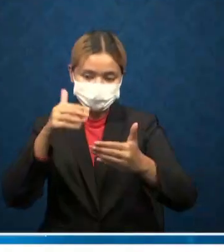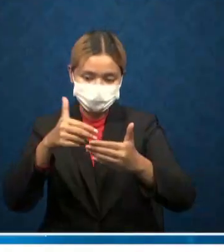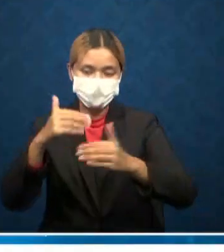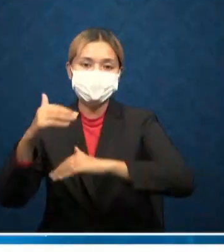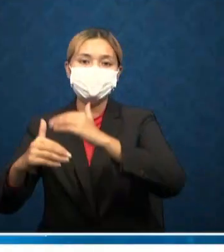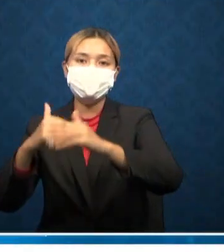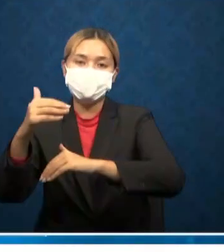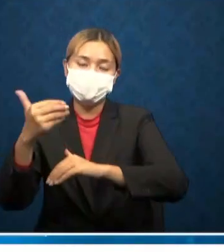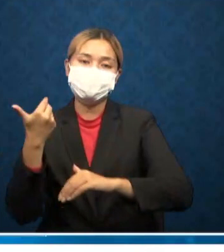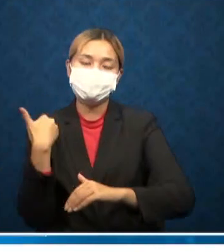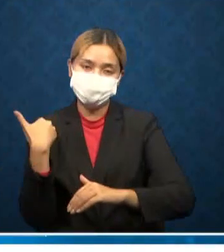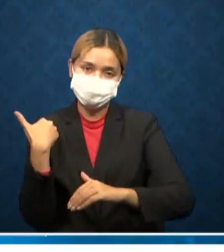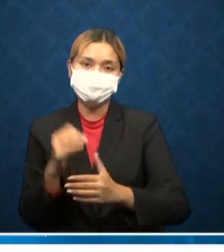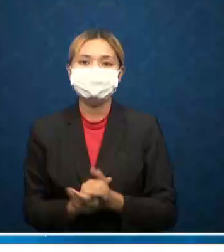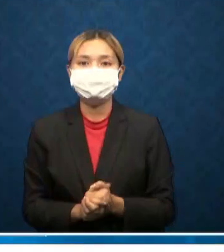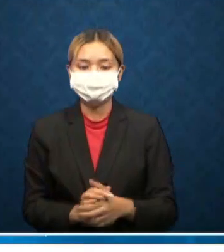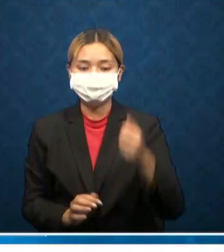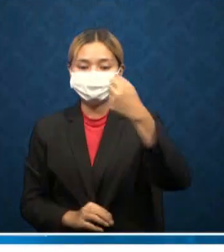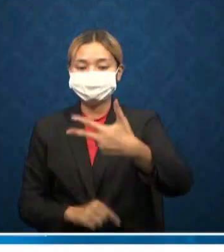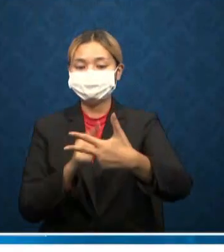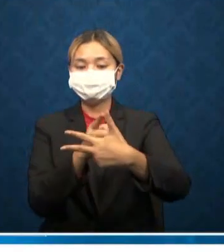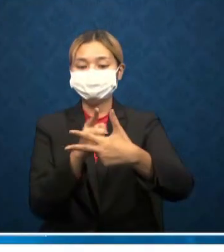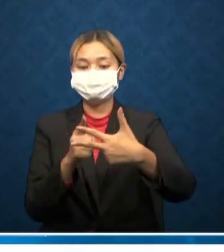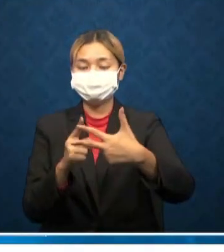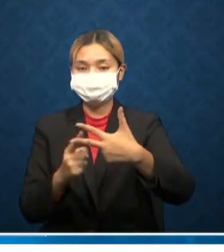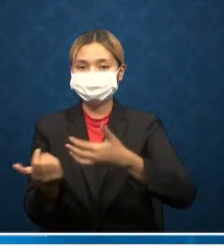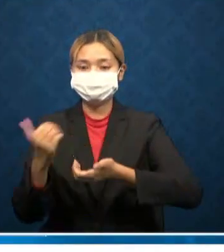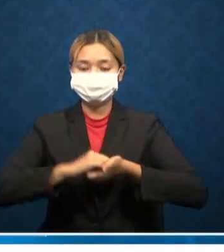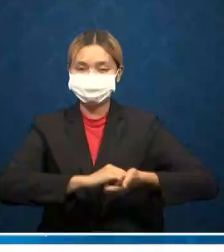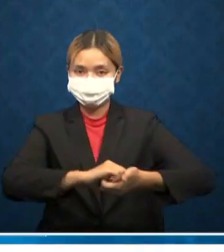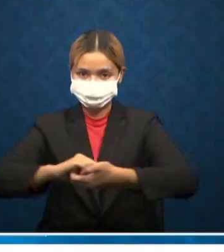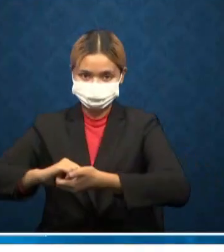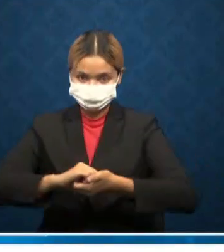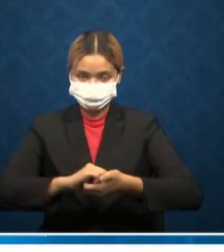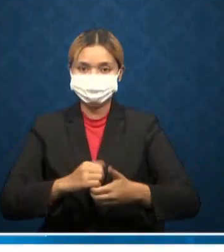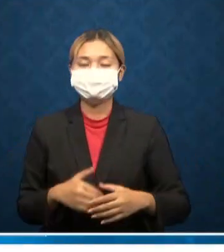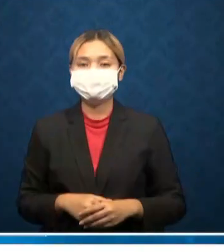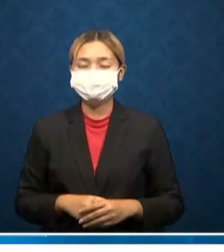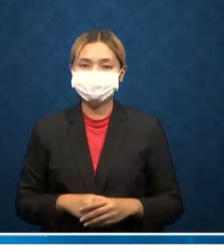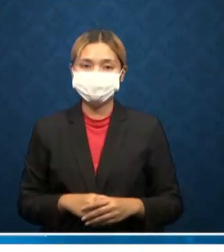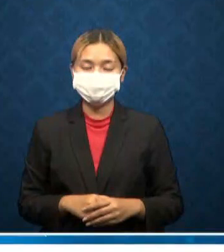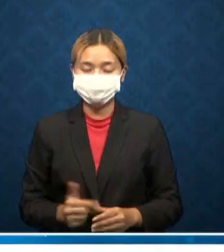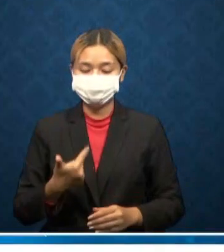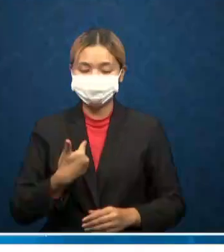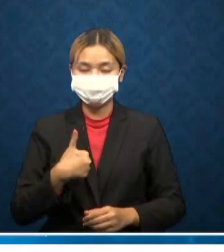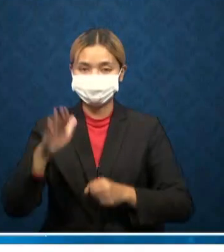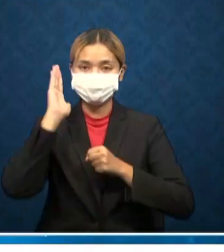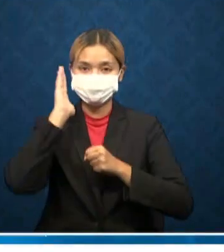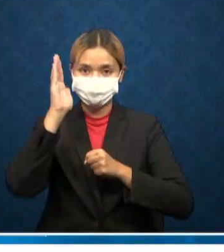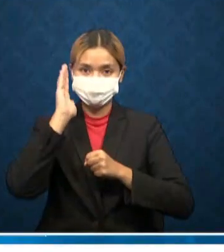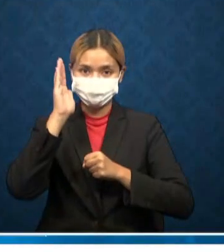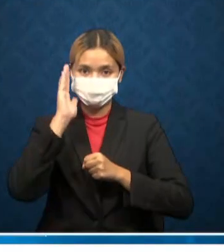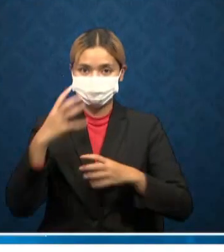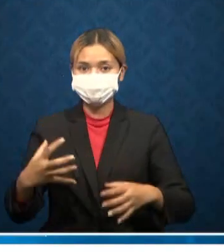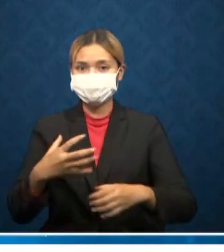ดุลยภาพทั้งสามภาคส่วนค่ะทั้งหมดนี้ก็คือการนำเสนอผลการ